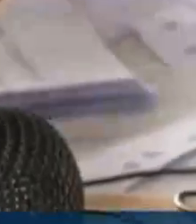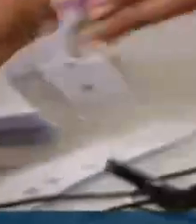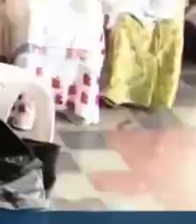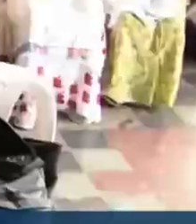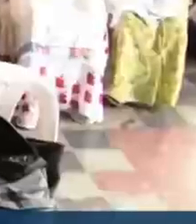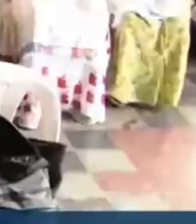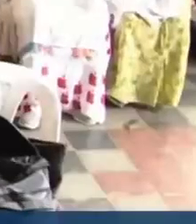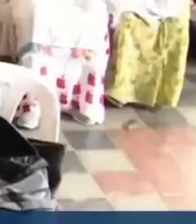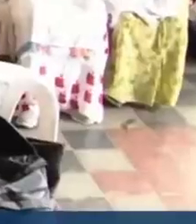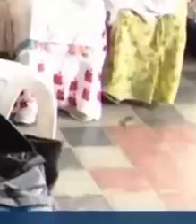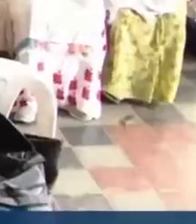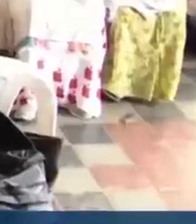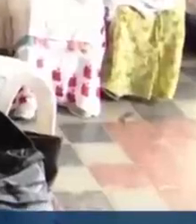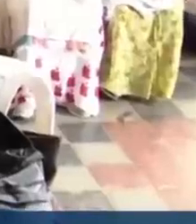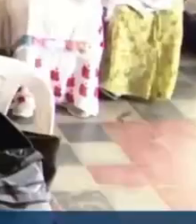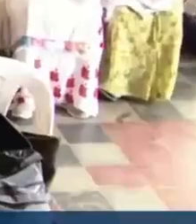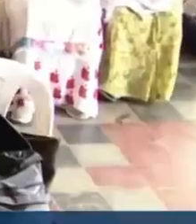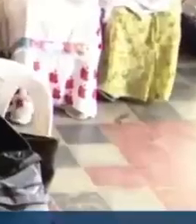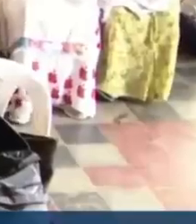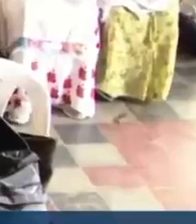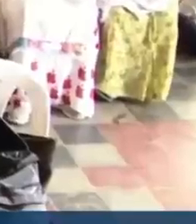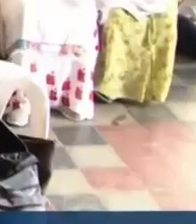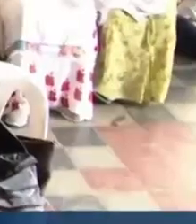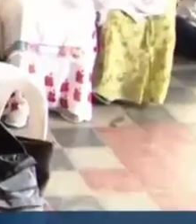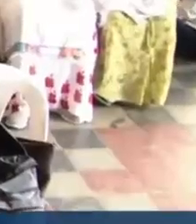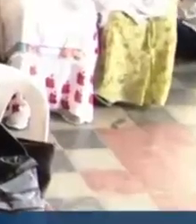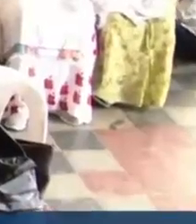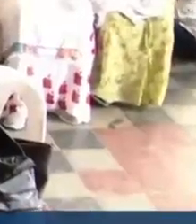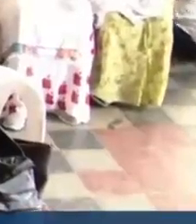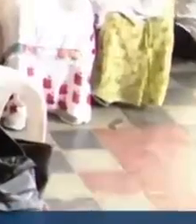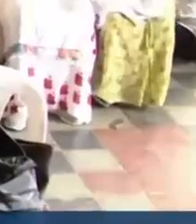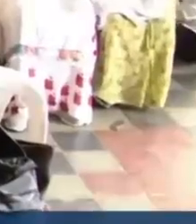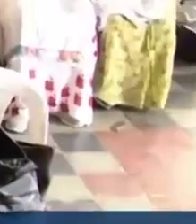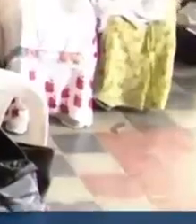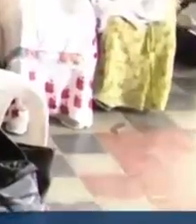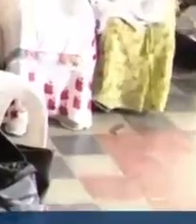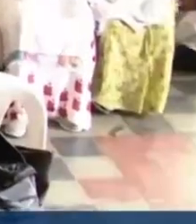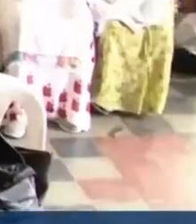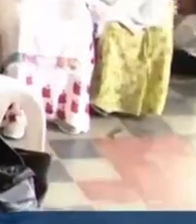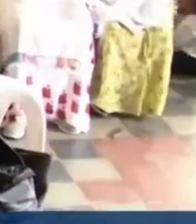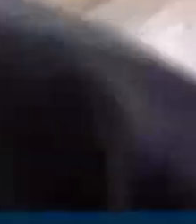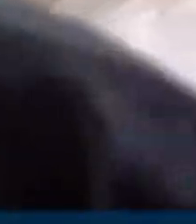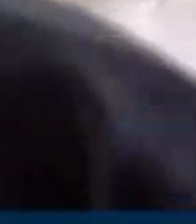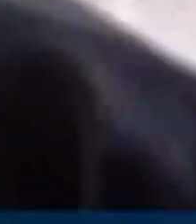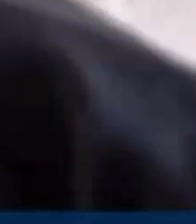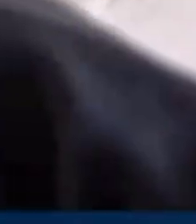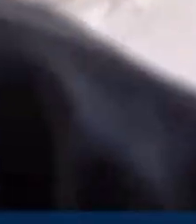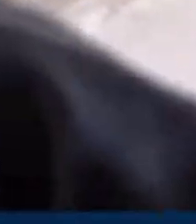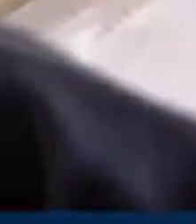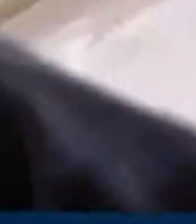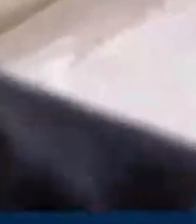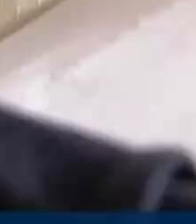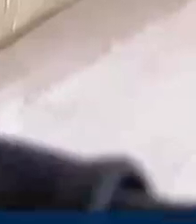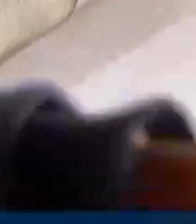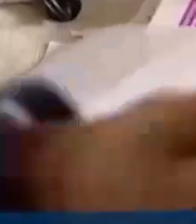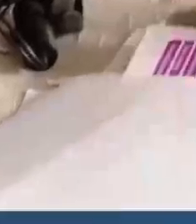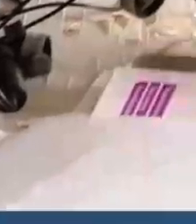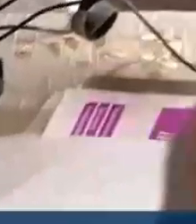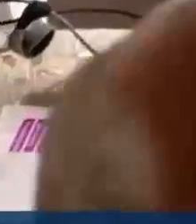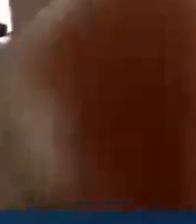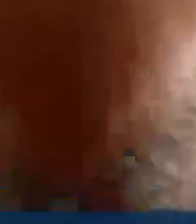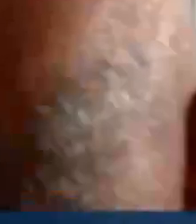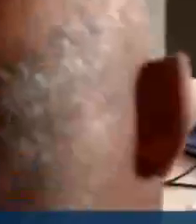ዝተፈላለየ ሃገራት ወጻኢ ዝርከቡ ዲያስፖራ ተወለድቲ ከተማ መቐለ 404 ጽጉማት ወገናት ነበርቲ ከተማ መቐለ